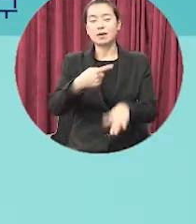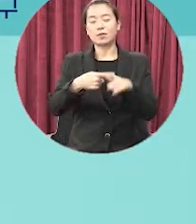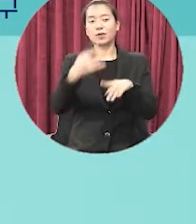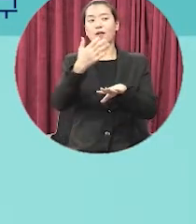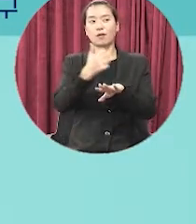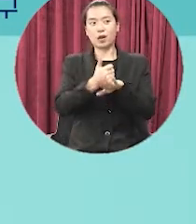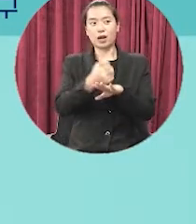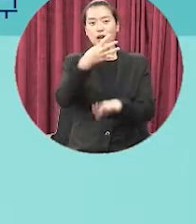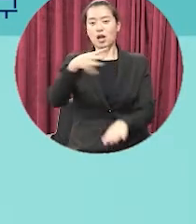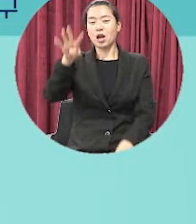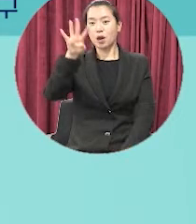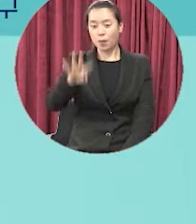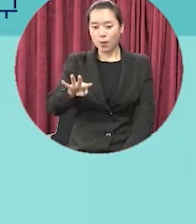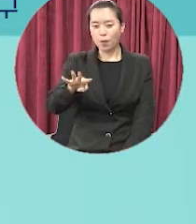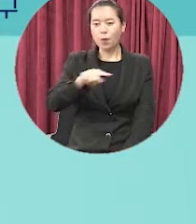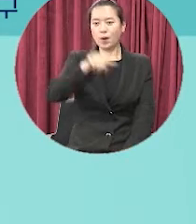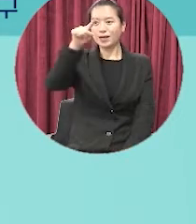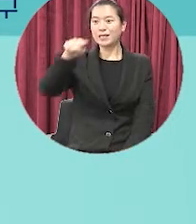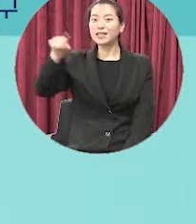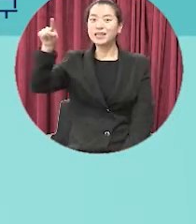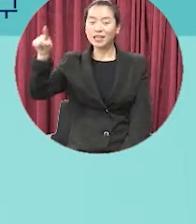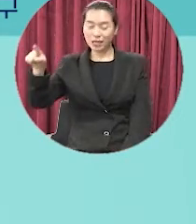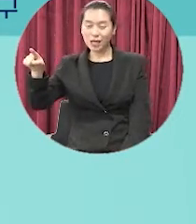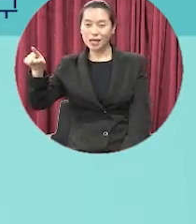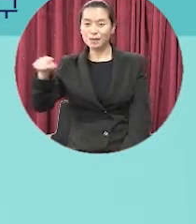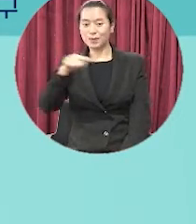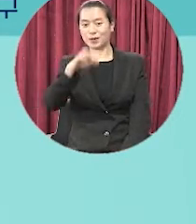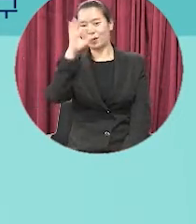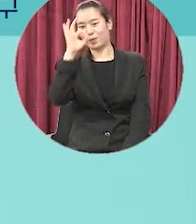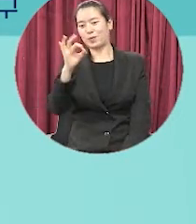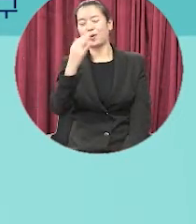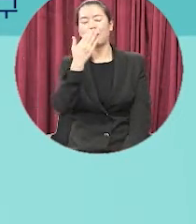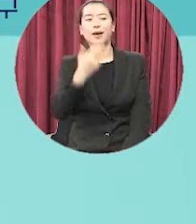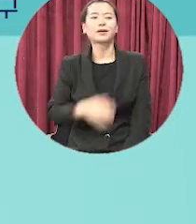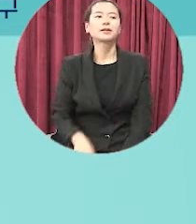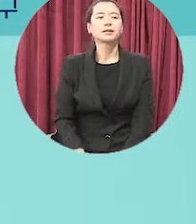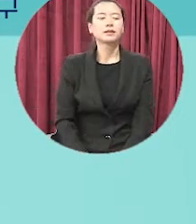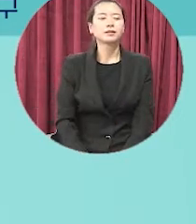표 그리고 그래프를 쉽게 확인하실 수 있습니다